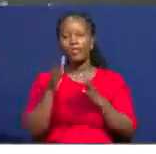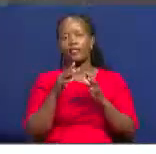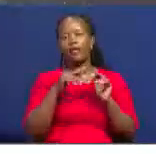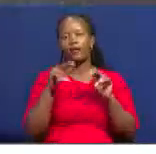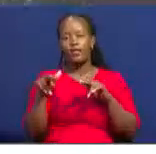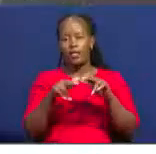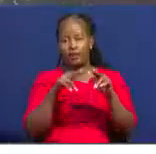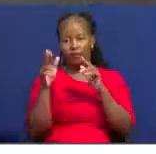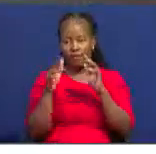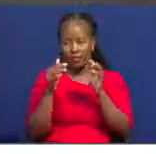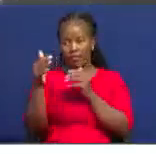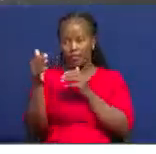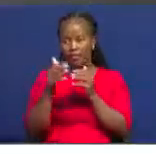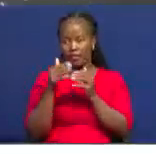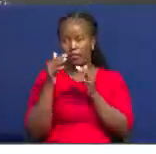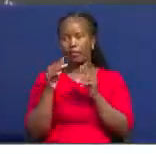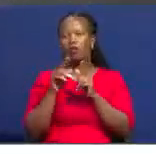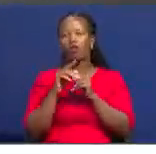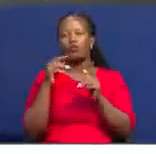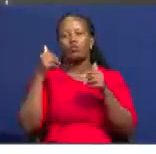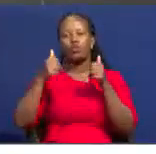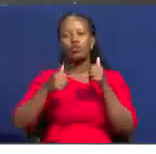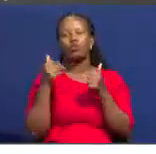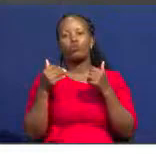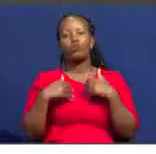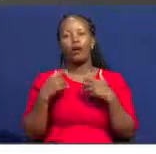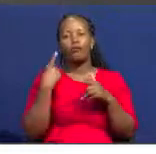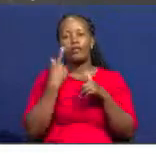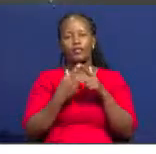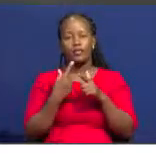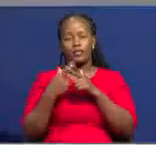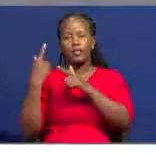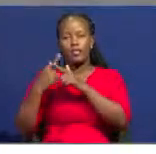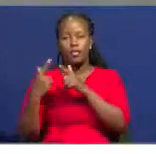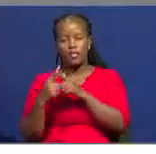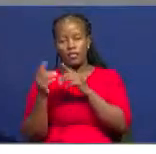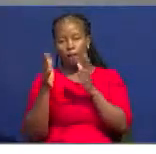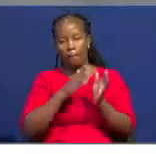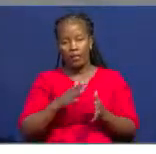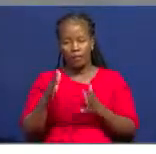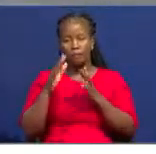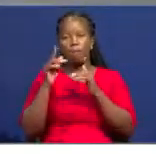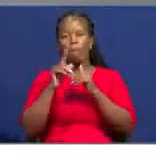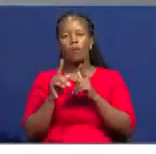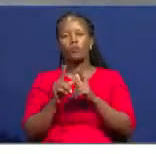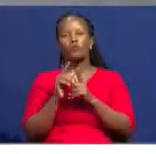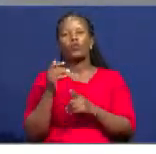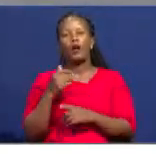Lantang kama sehemu ya sherehe zake za kila mwaka na kuvutia watalii